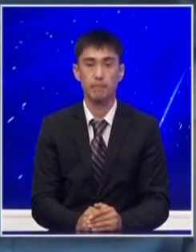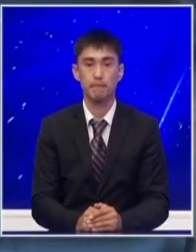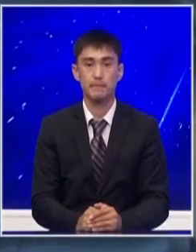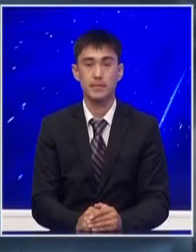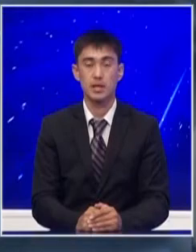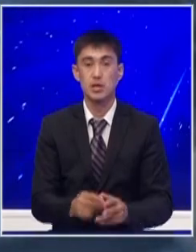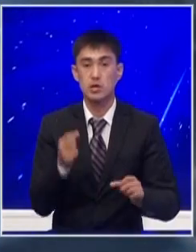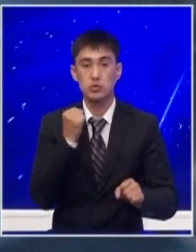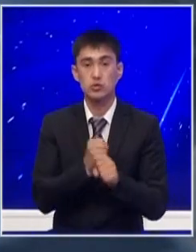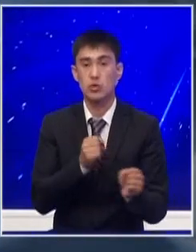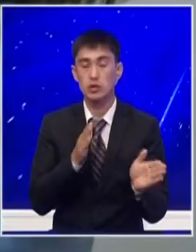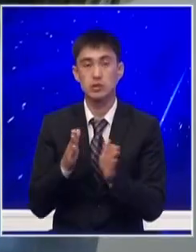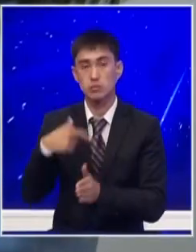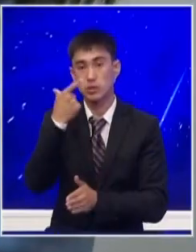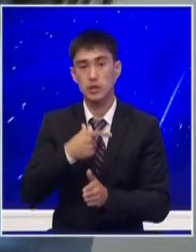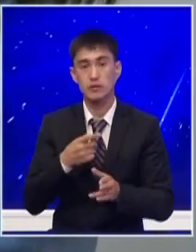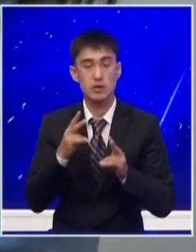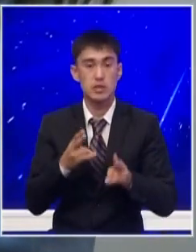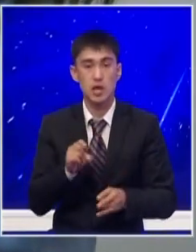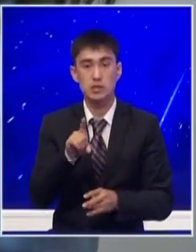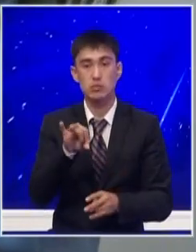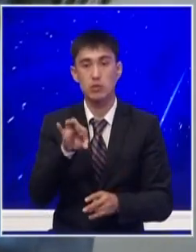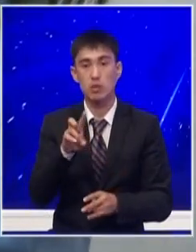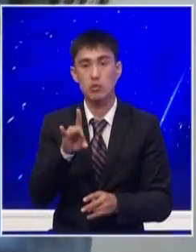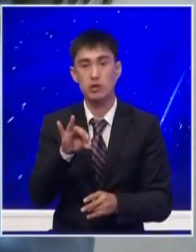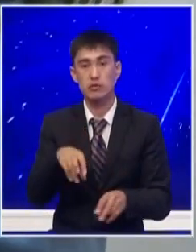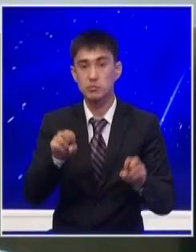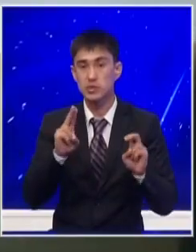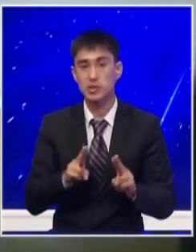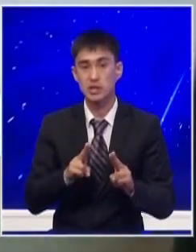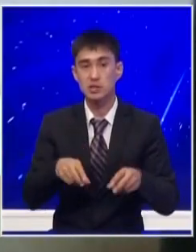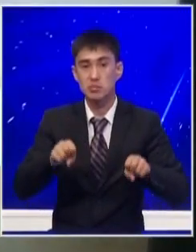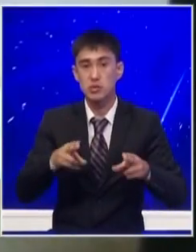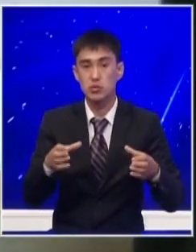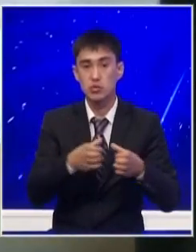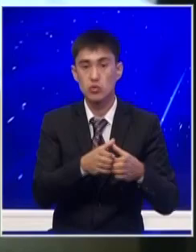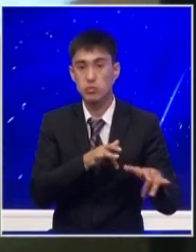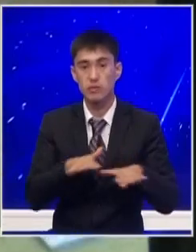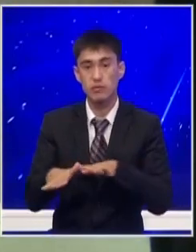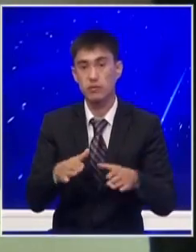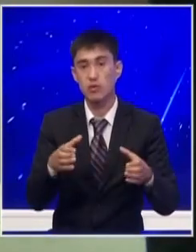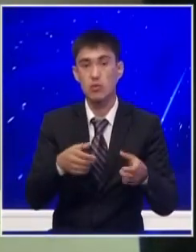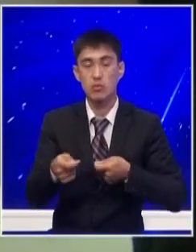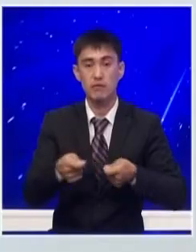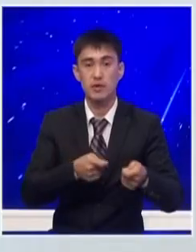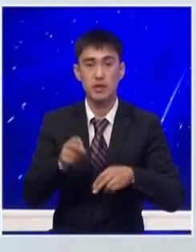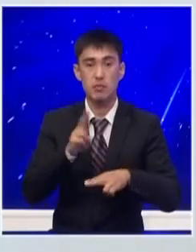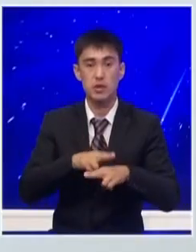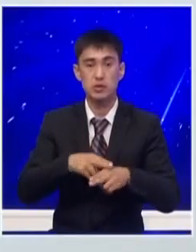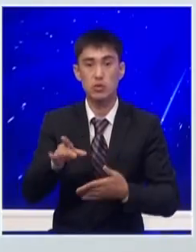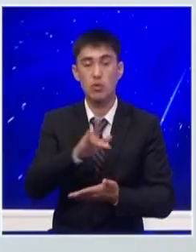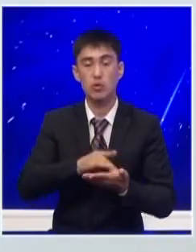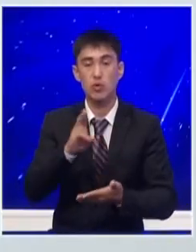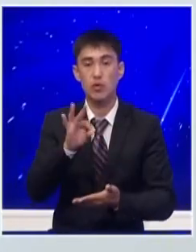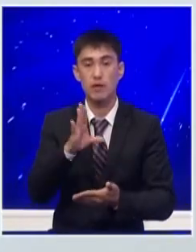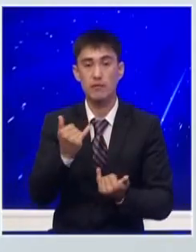Сочетание строгой дисциплины и нежности. Асемгуль Ахполатова – специалист оперативно-криминалистической группы управления полиции города